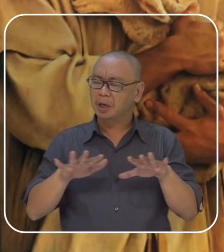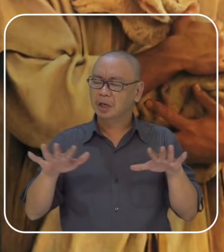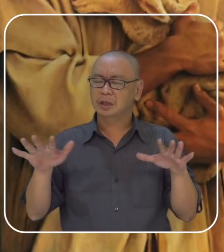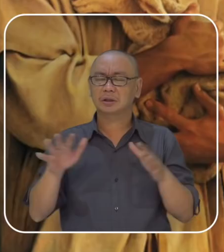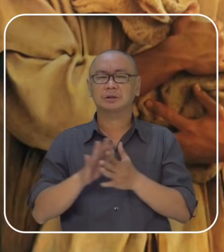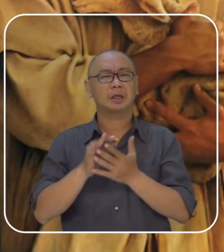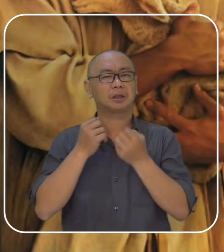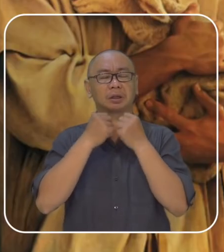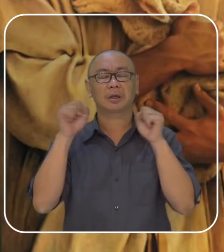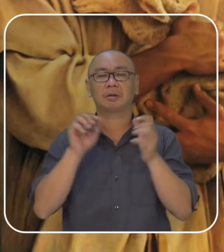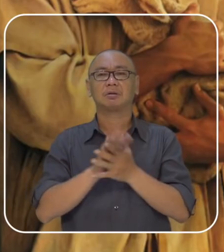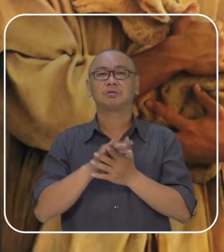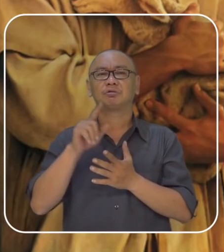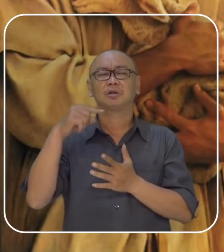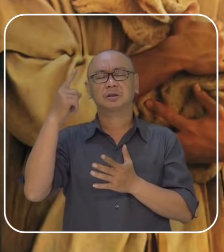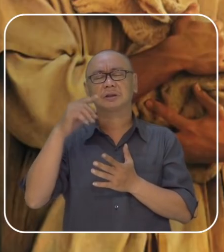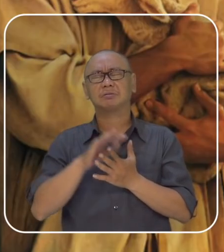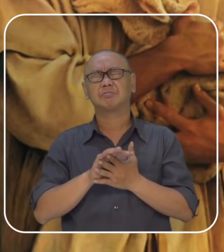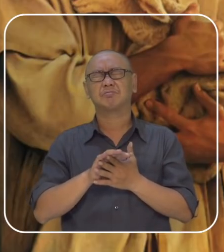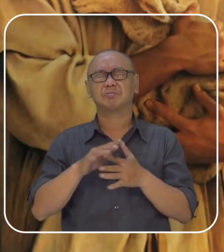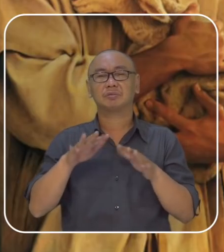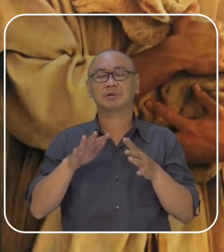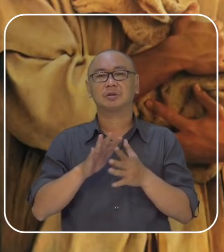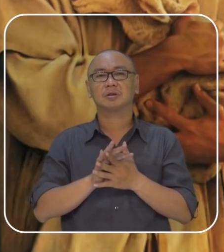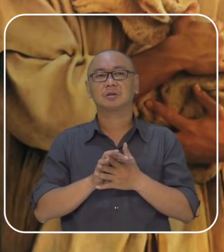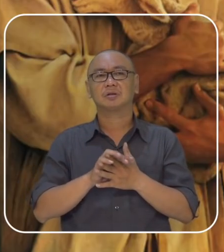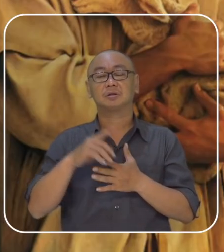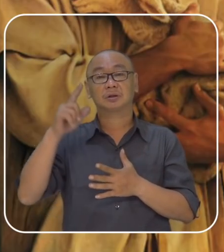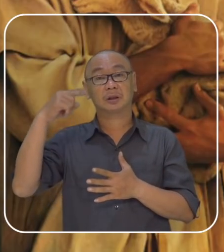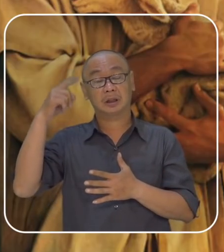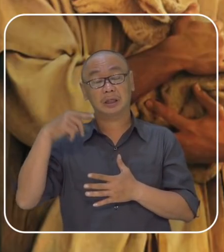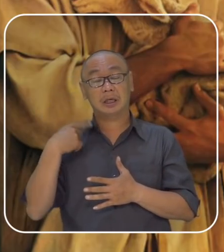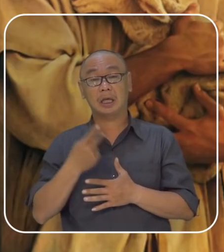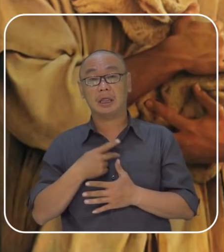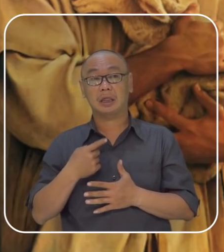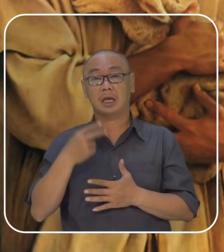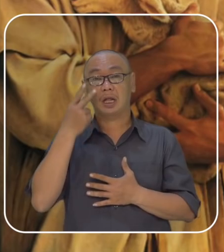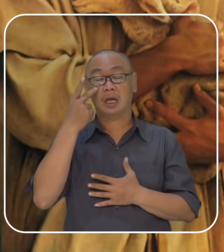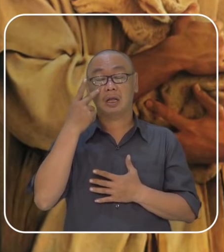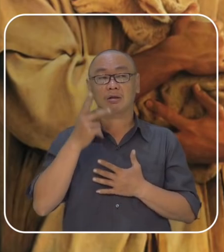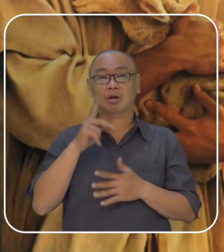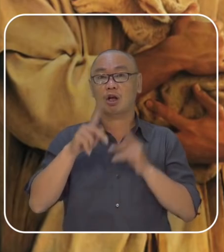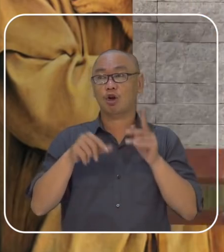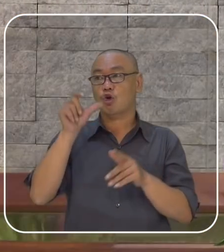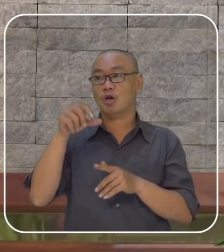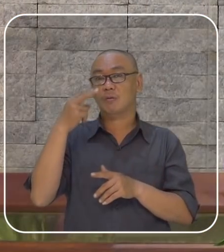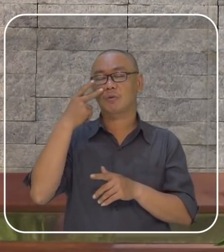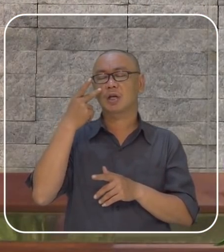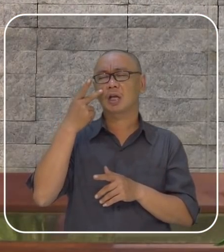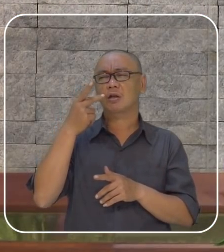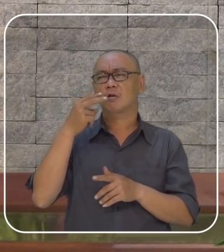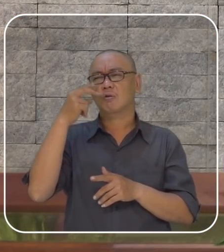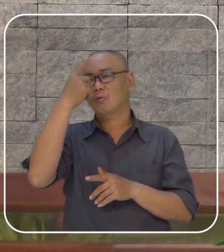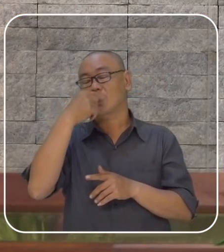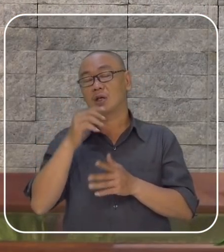yang seringkali terjadi dan yang seringkali kita lihat. Jadi orang kalau melihat wajah Yesus